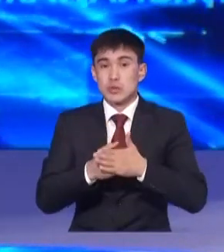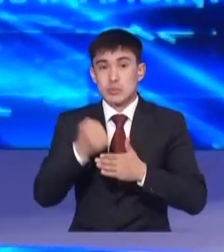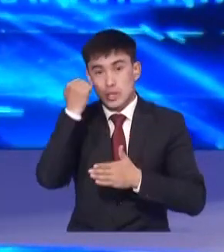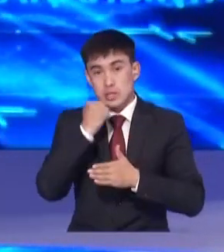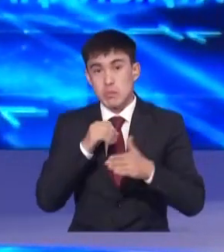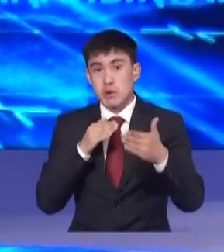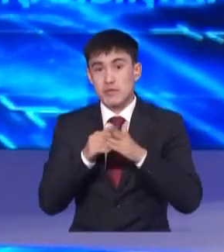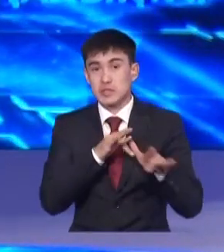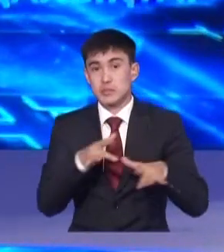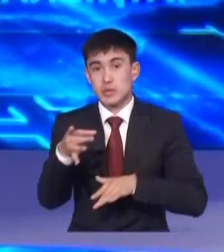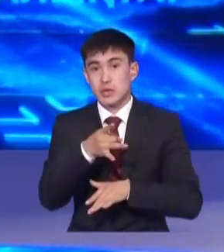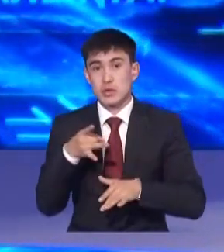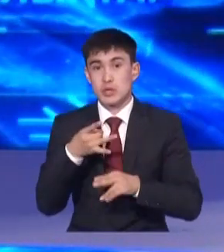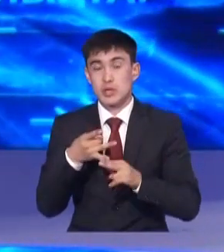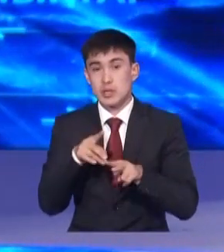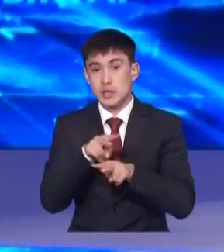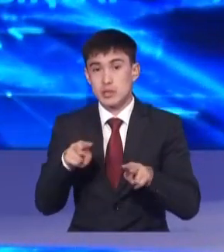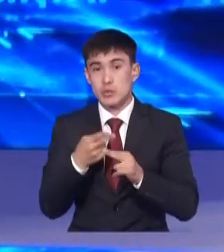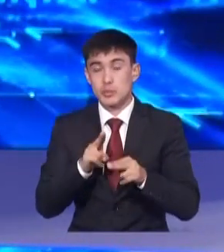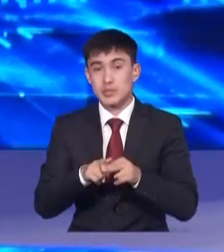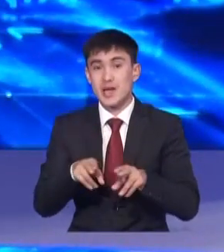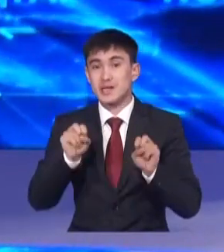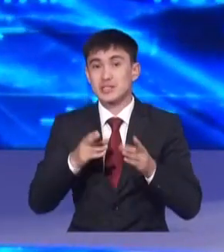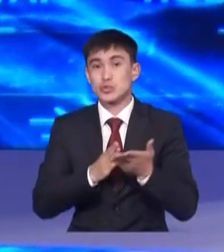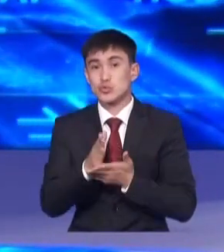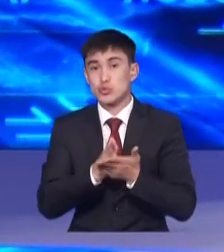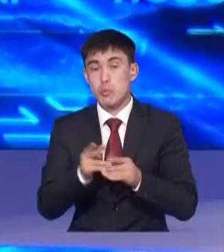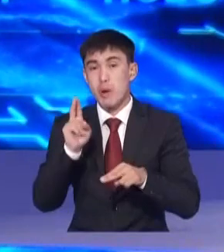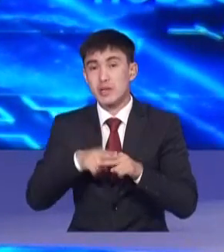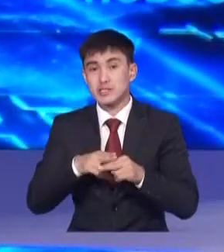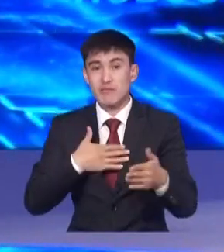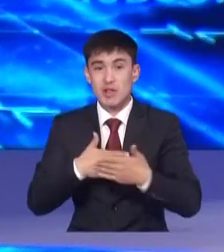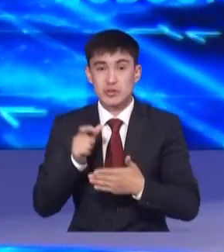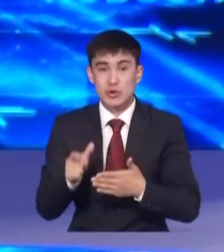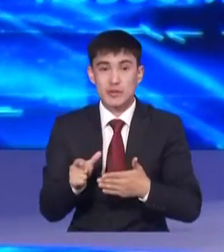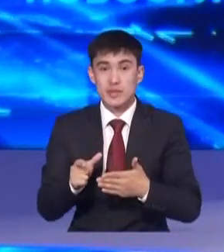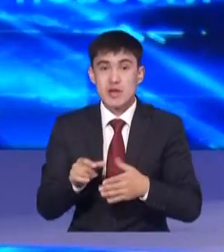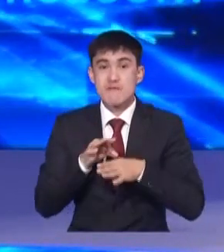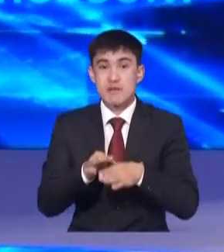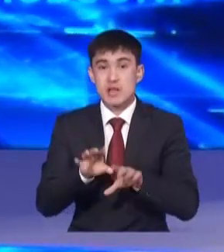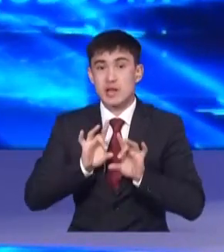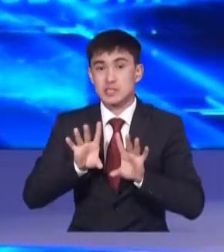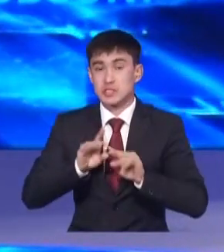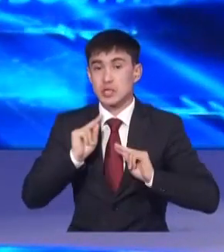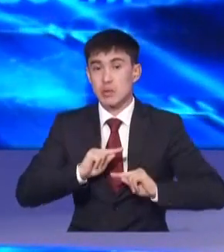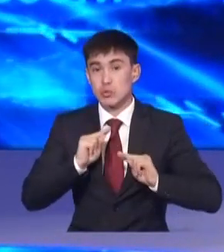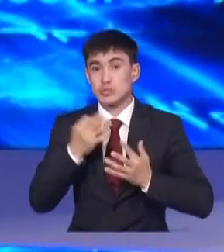достигнут благодаря профилактическим рейдам. Кроме того, экстренные службы, полиция и волонтеры активно вели разъяснительную работу среди